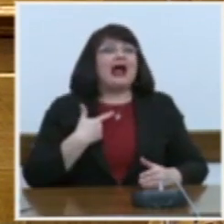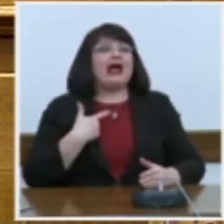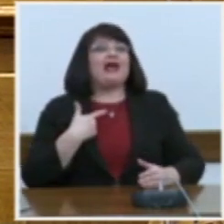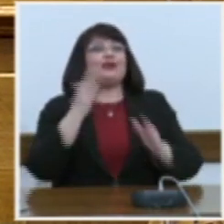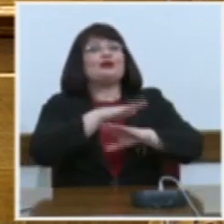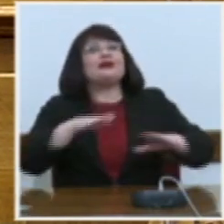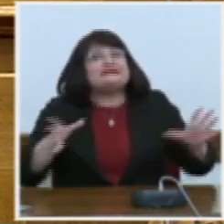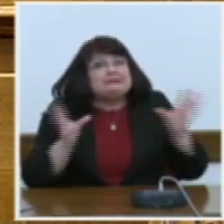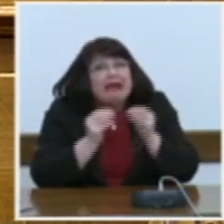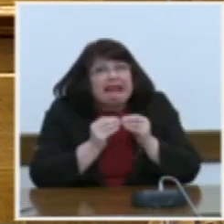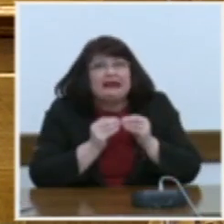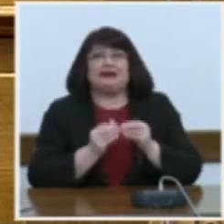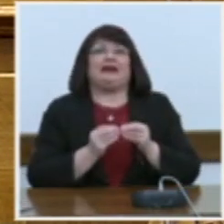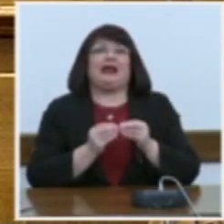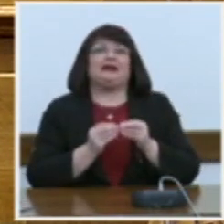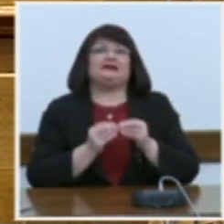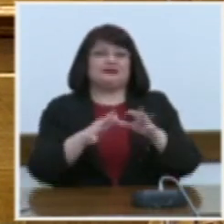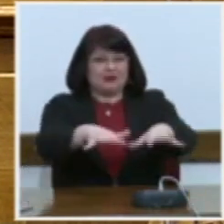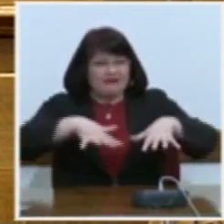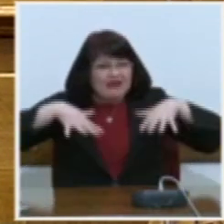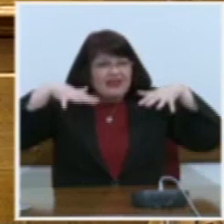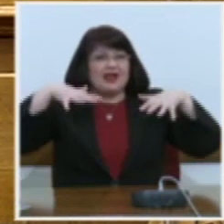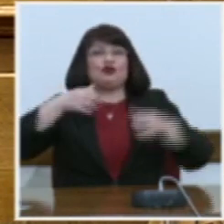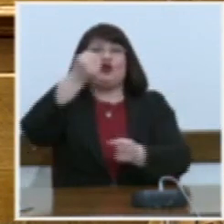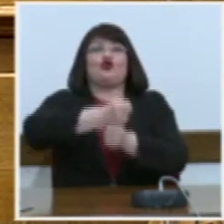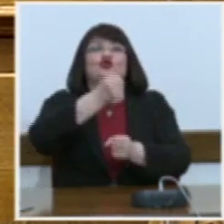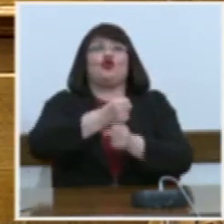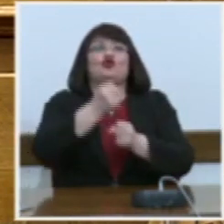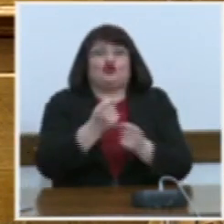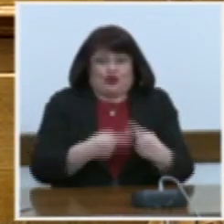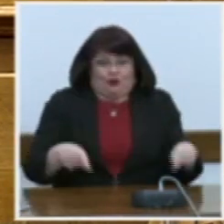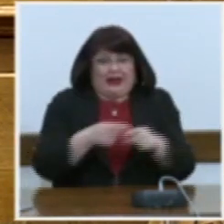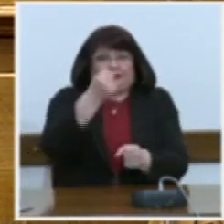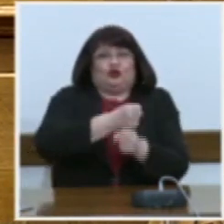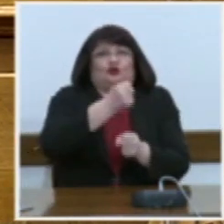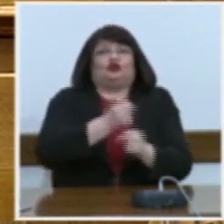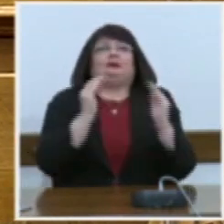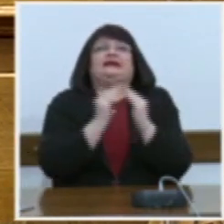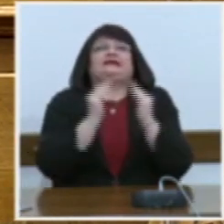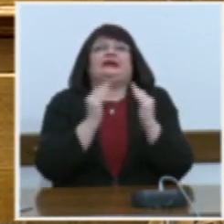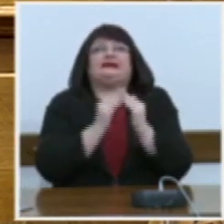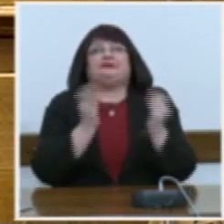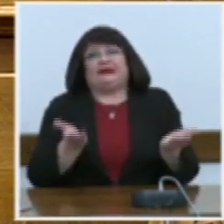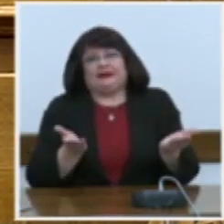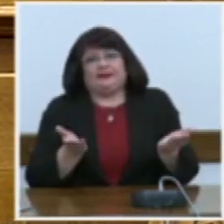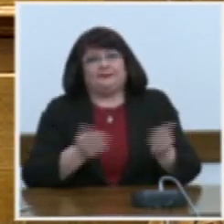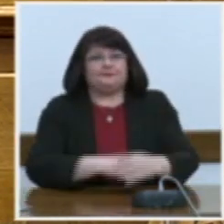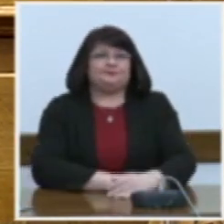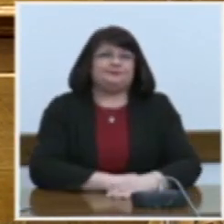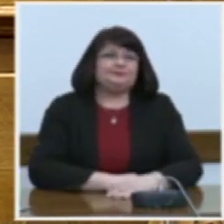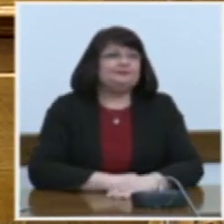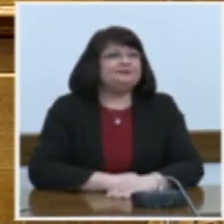αίθουσες, τα φοιτητικά αμφιθέατρα και όχι τα δωμάτια τους. Επικαιρότητα είναι και τα τεράστια προβλήματα που